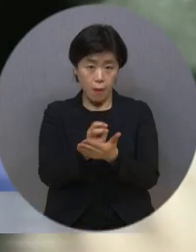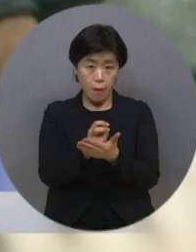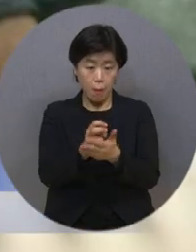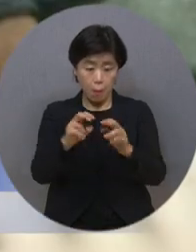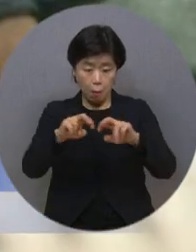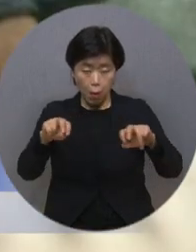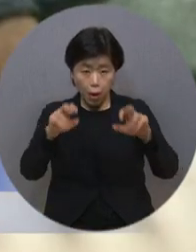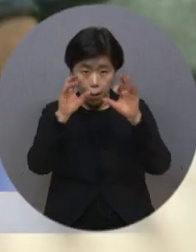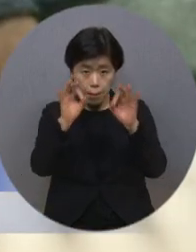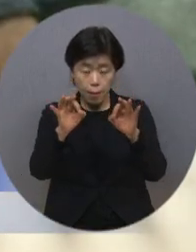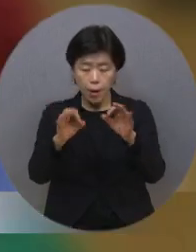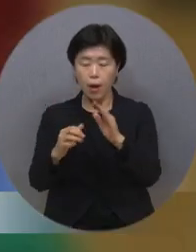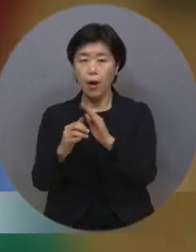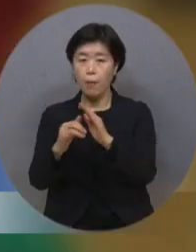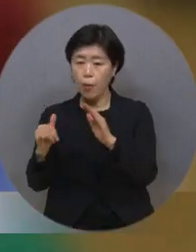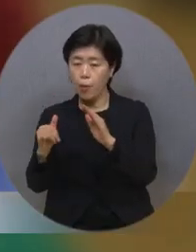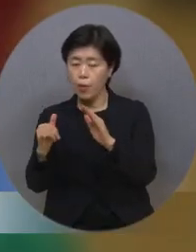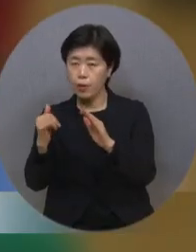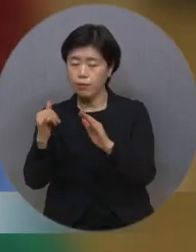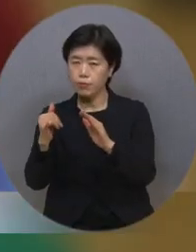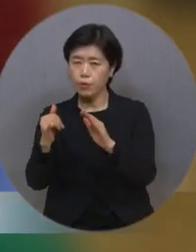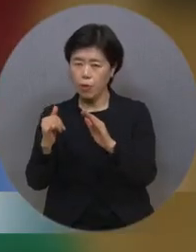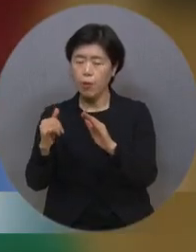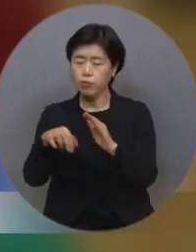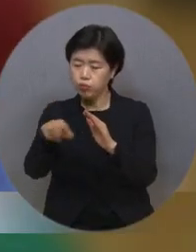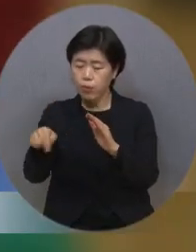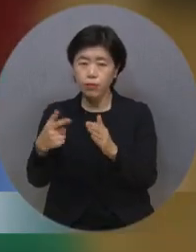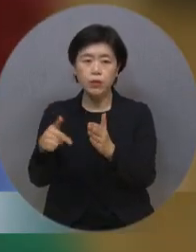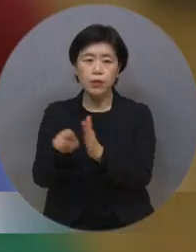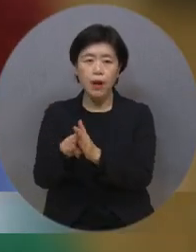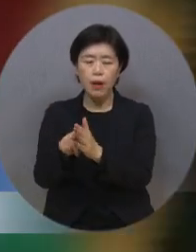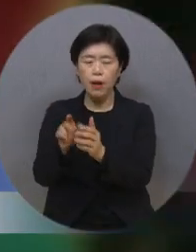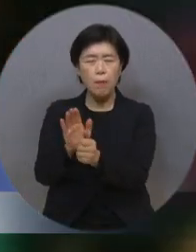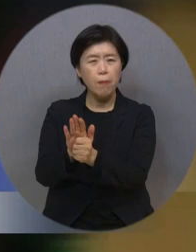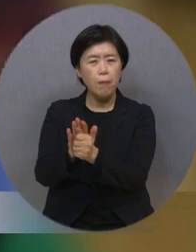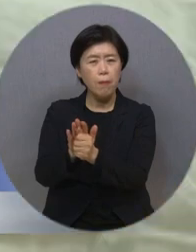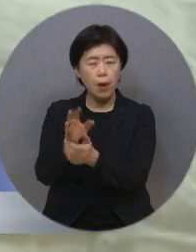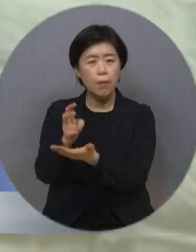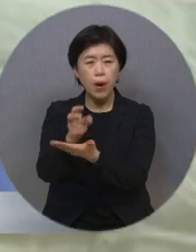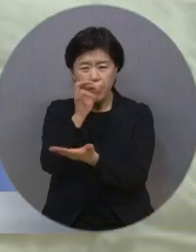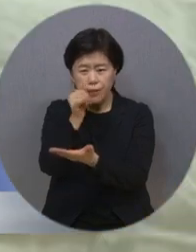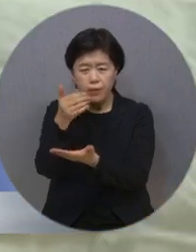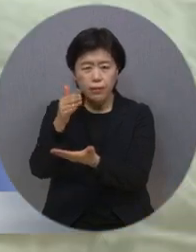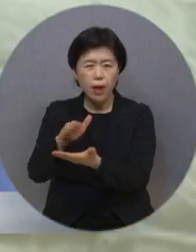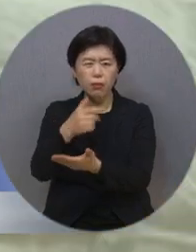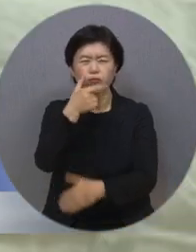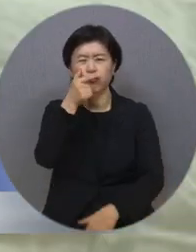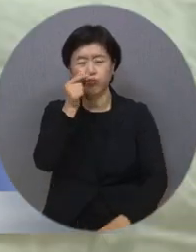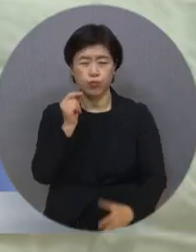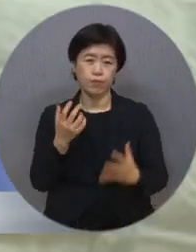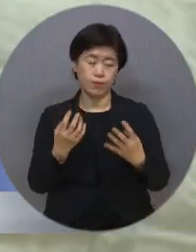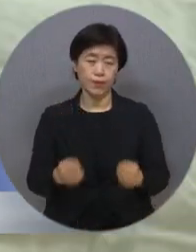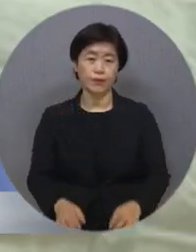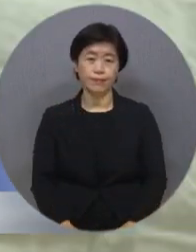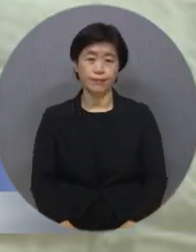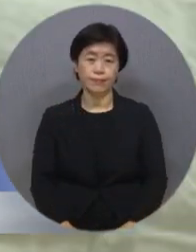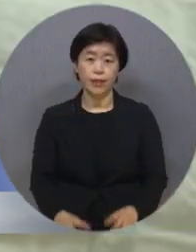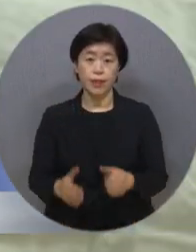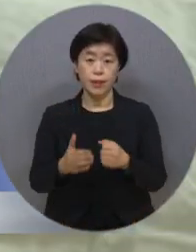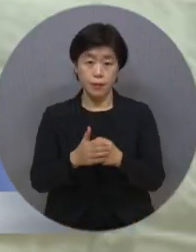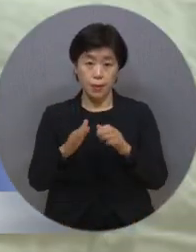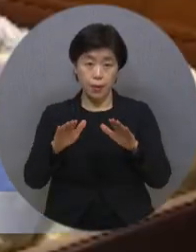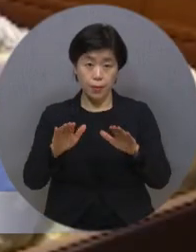보호자들의 지원에 관한 근거조항이 있기는 하지만이 상대적으로 미흡한게 현실입니다 이에